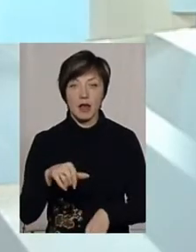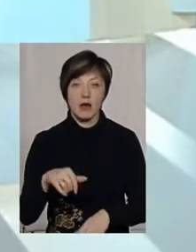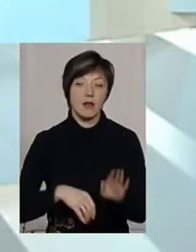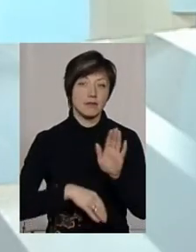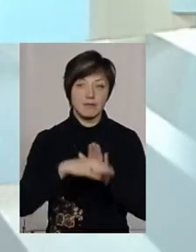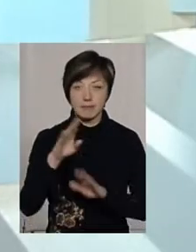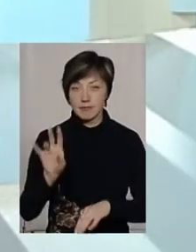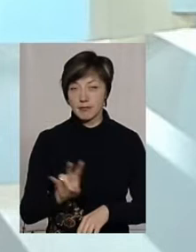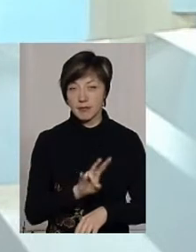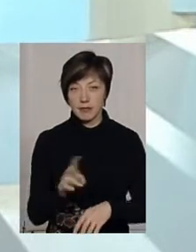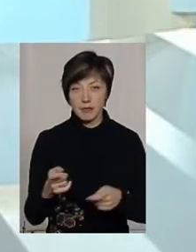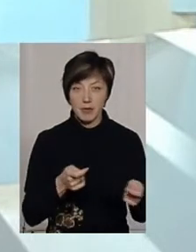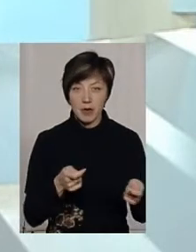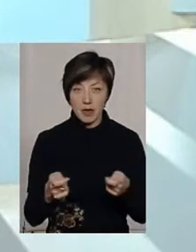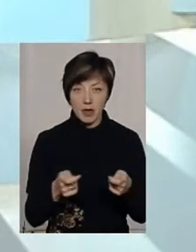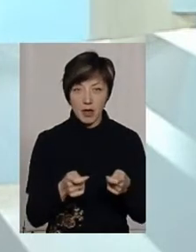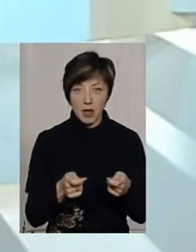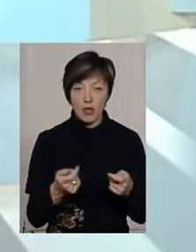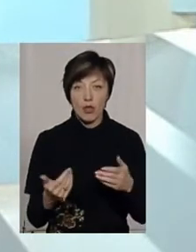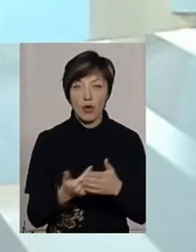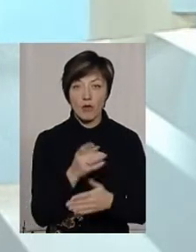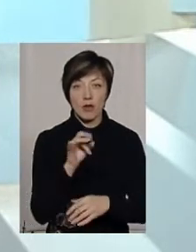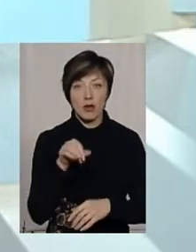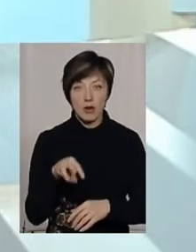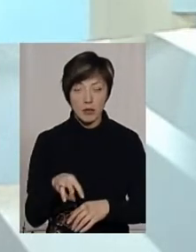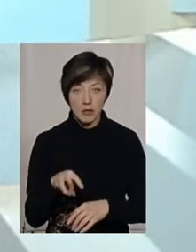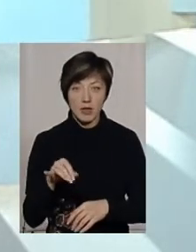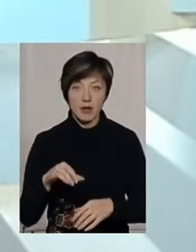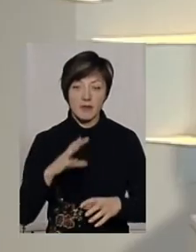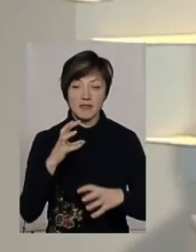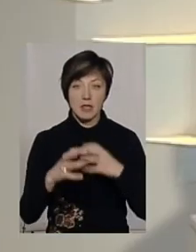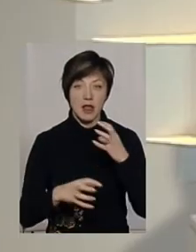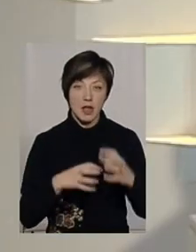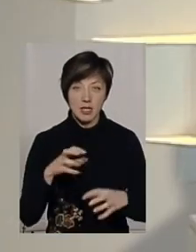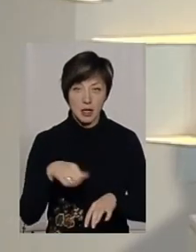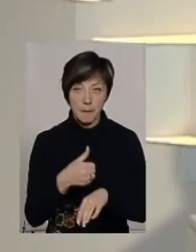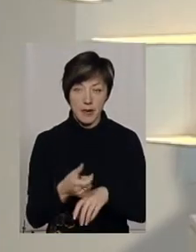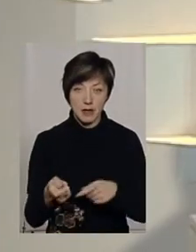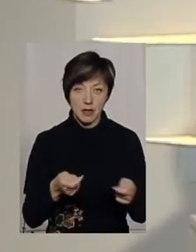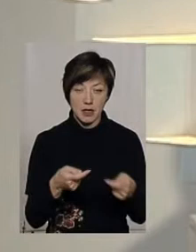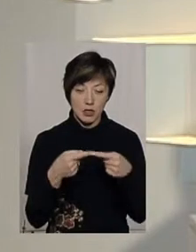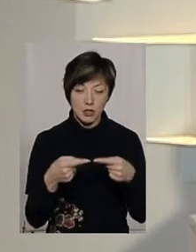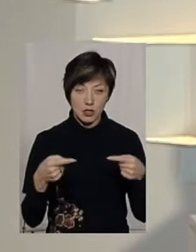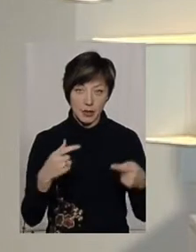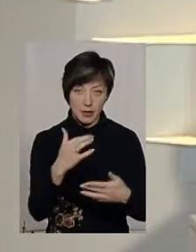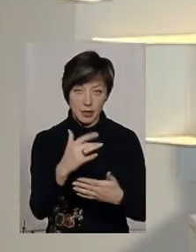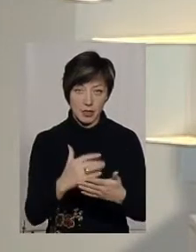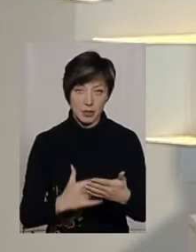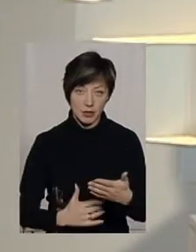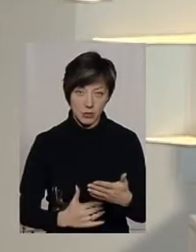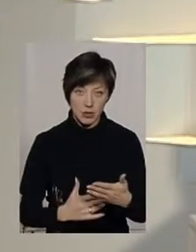архієпископ Константинопольський і Нового Риму, він і патріарх Вселенський, і ще там має низку